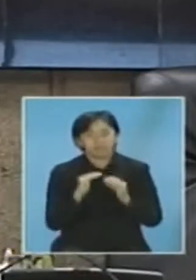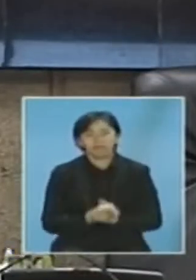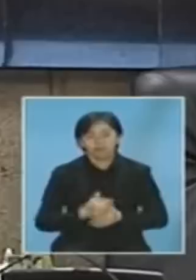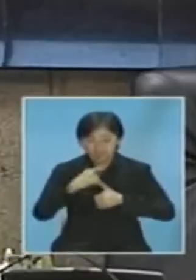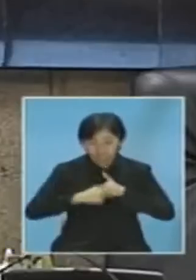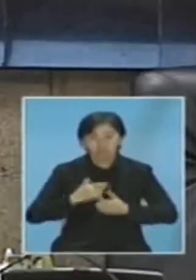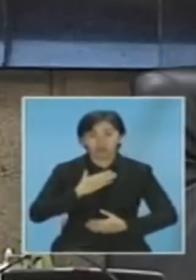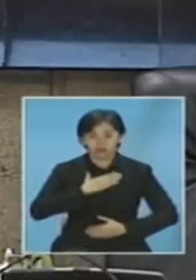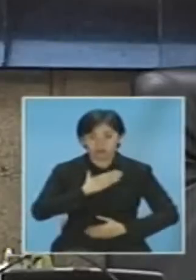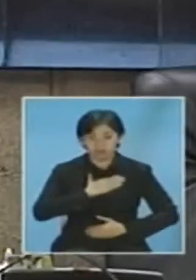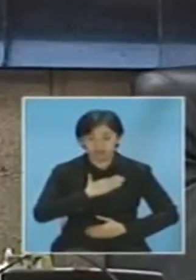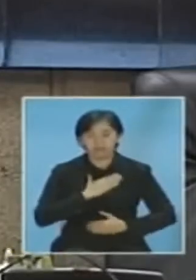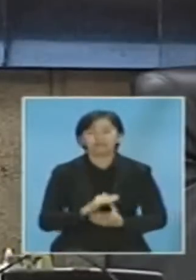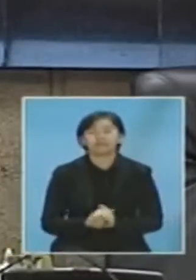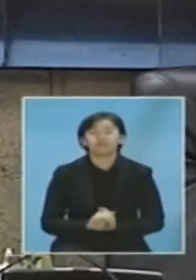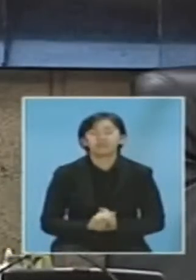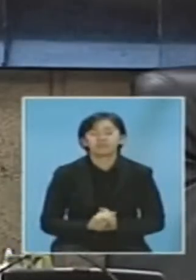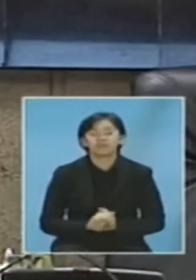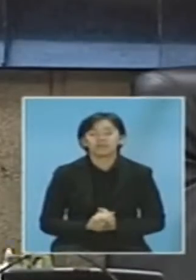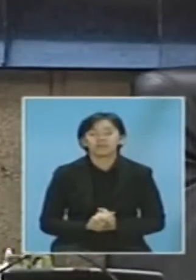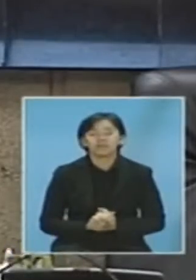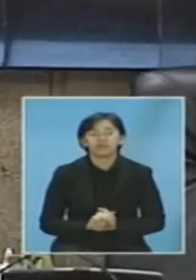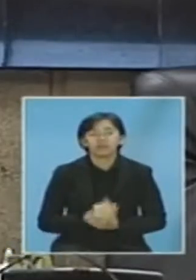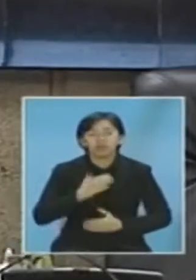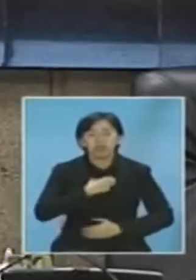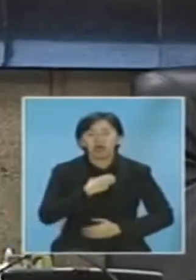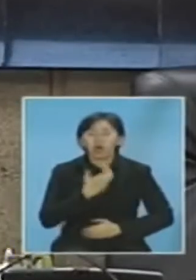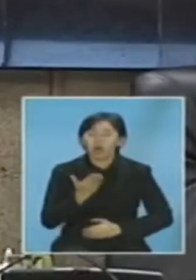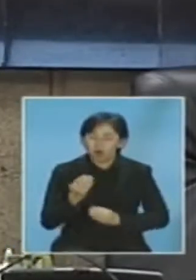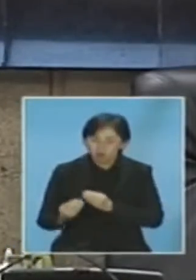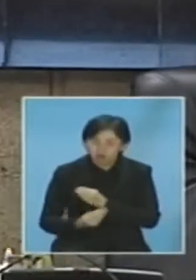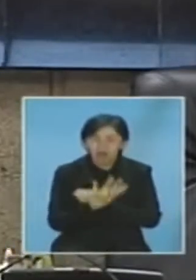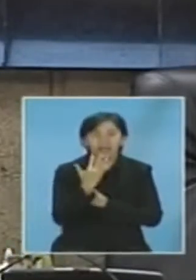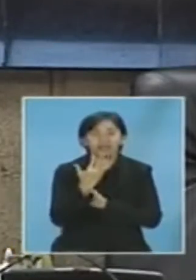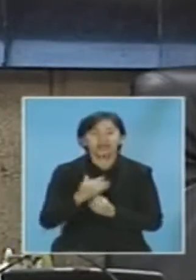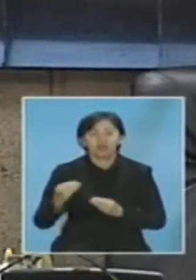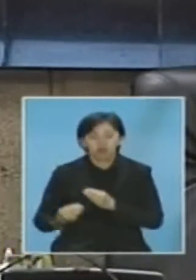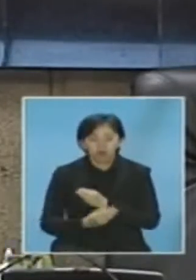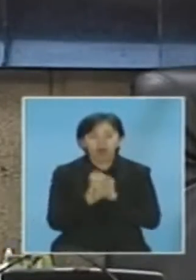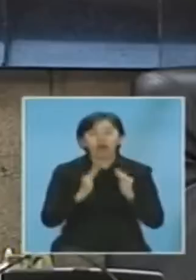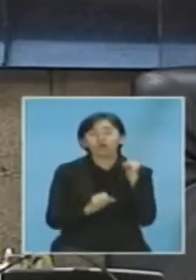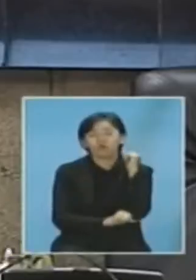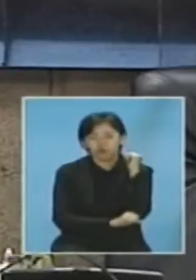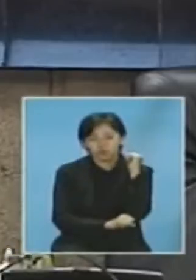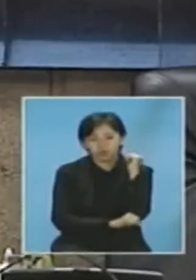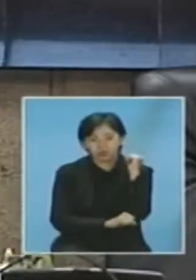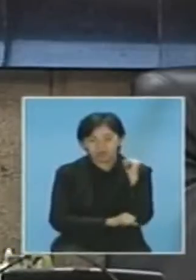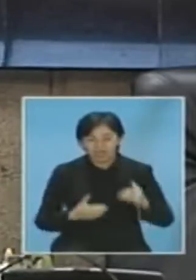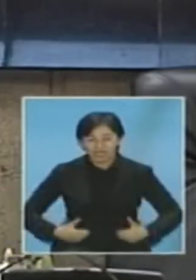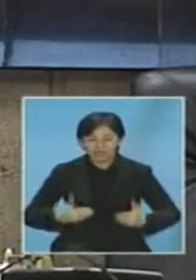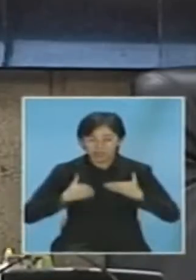ฉันแต่ที่สำคัญยิ่งกว่าดิฉันอยากจะขอโอกาสให้คนจนได้มีชีวิต